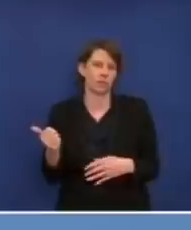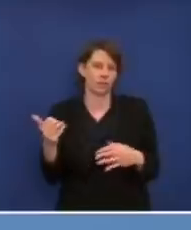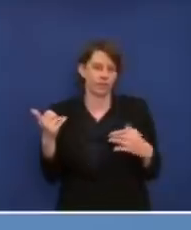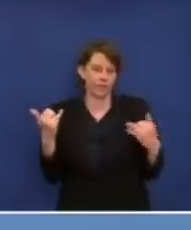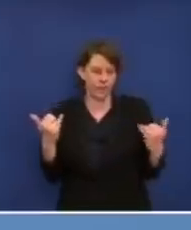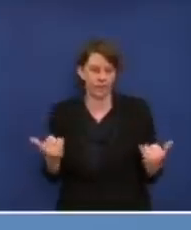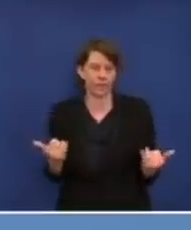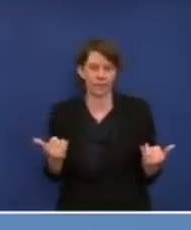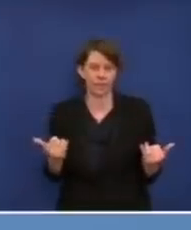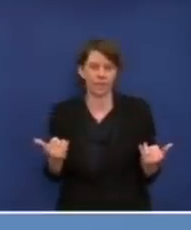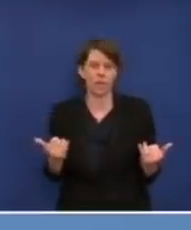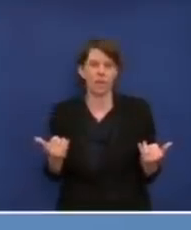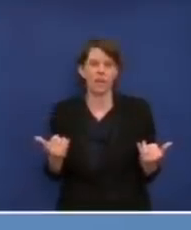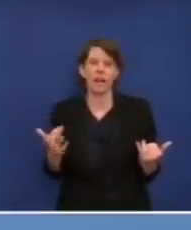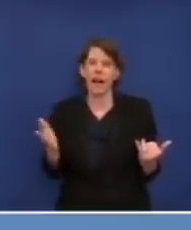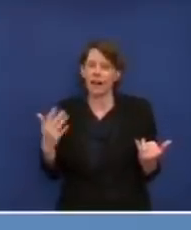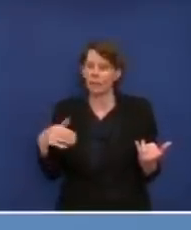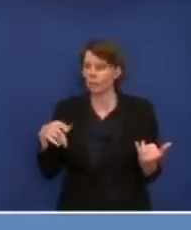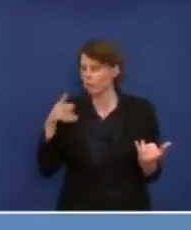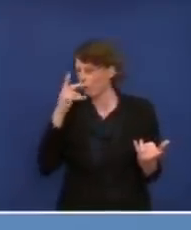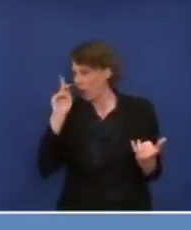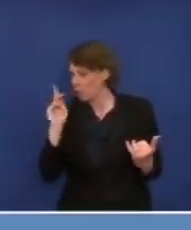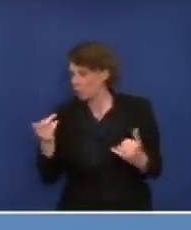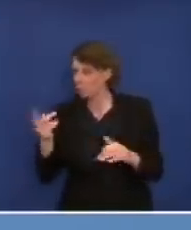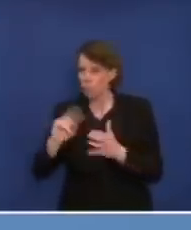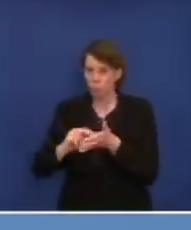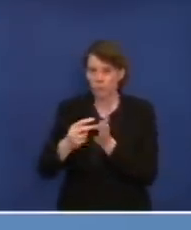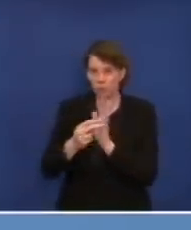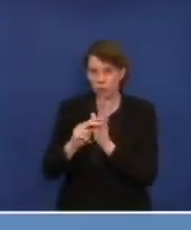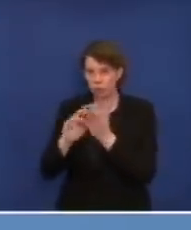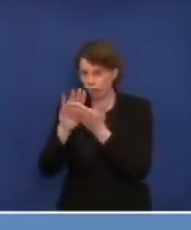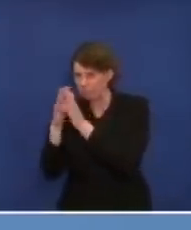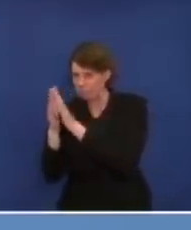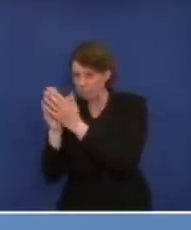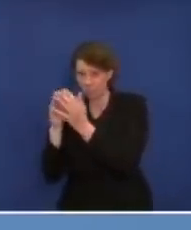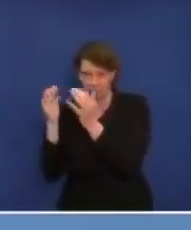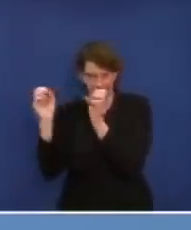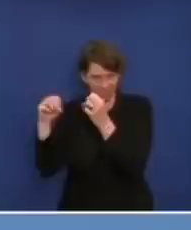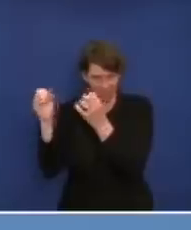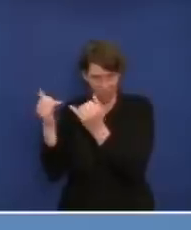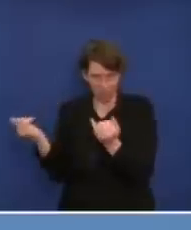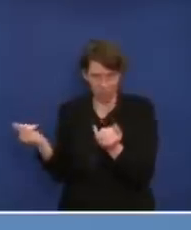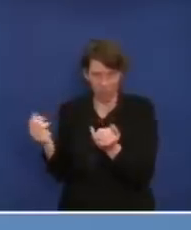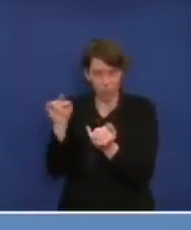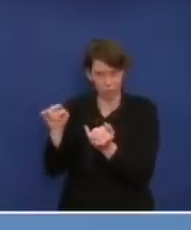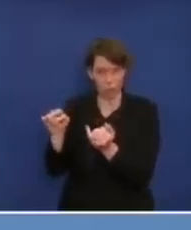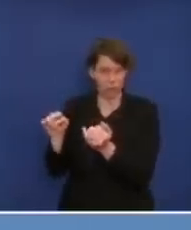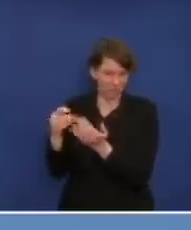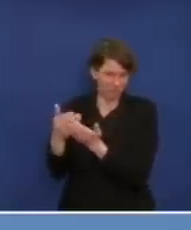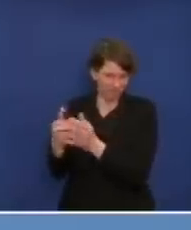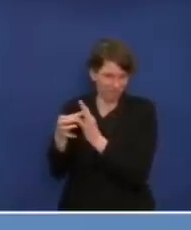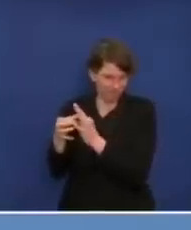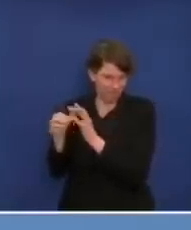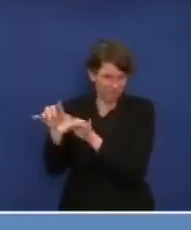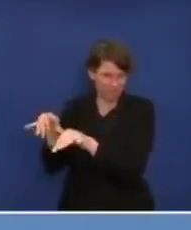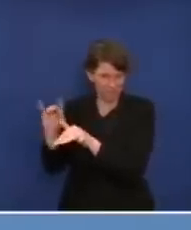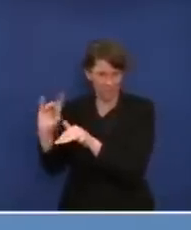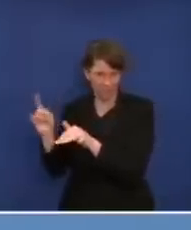durch die Art und Weise, wie es zu einer politischen Verständigung in Afghanistan kommt, gewährleistet werden muss.